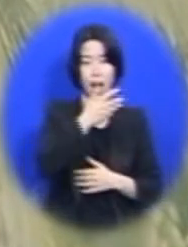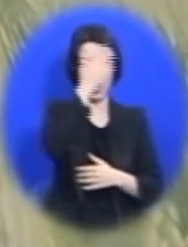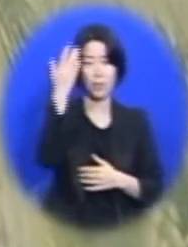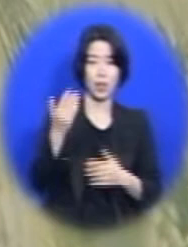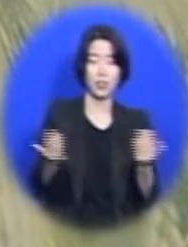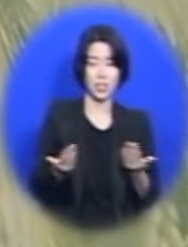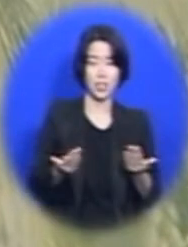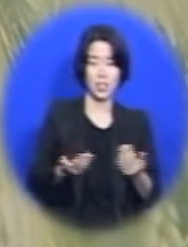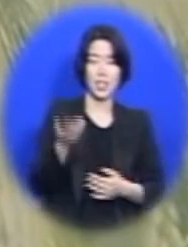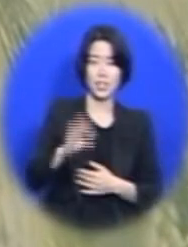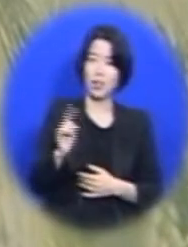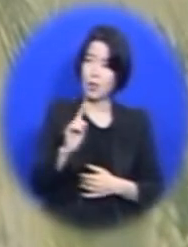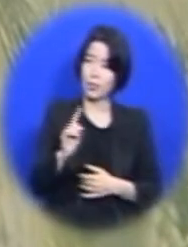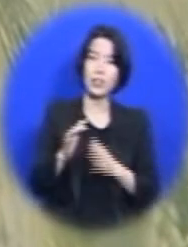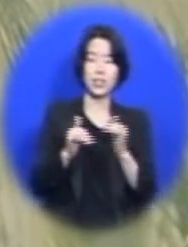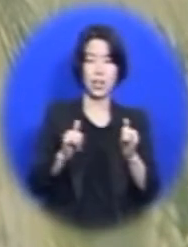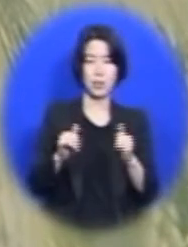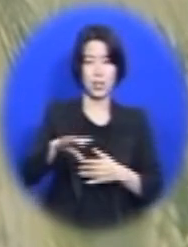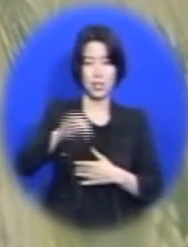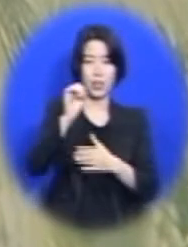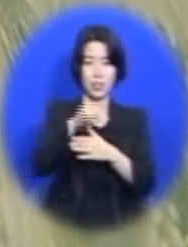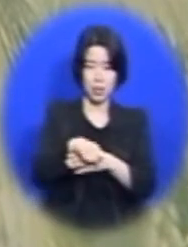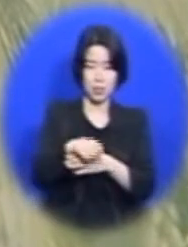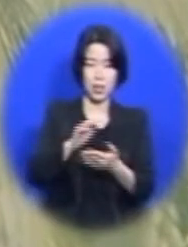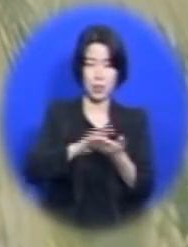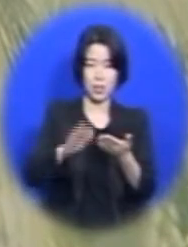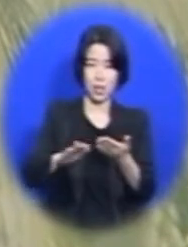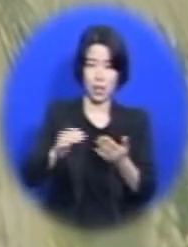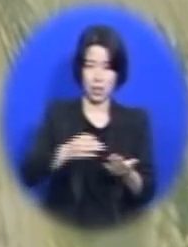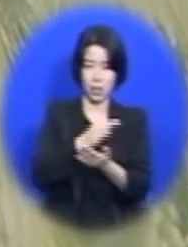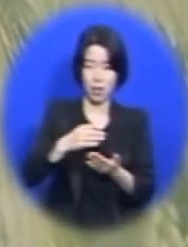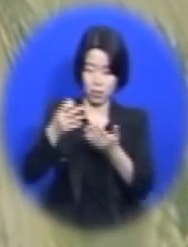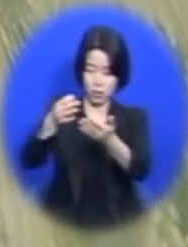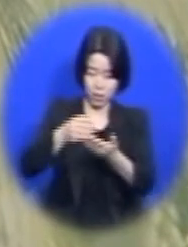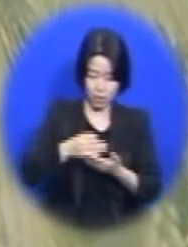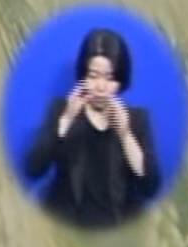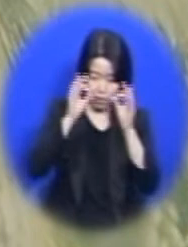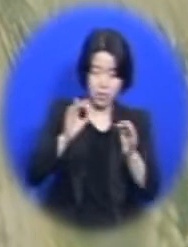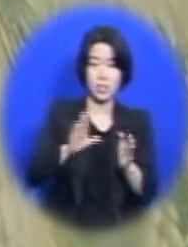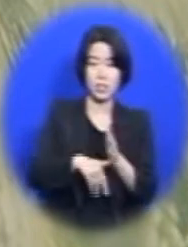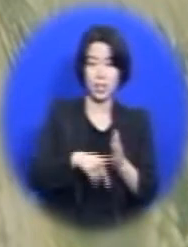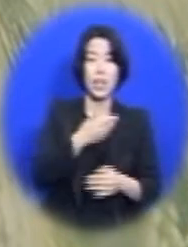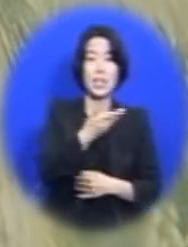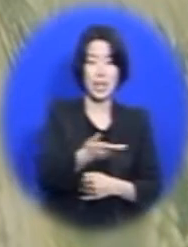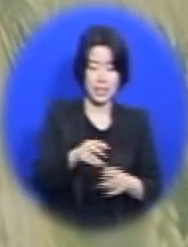일이죠. 그러나 어떤 분이 첫 열매입니다 라고 헌금을 가져왔을 때 당신이 지금 당장 필요한